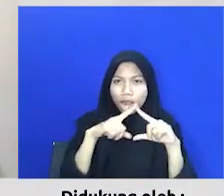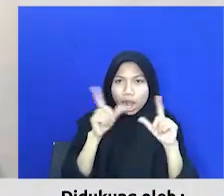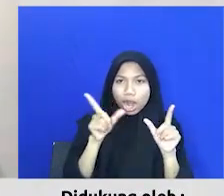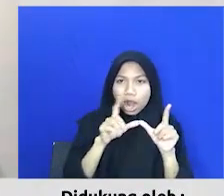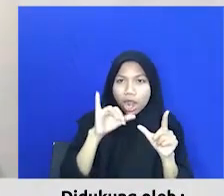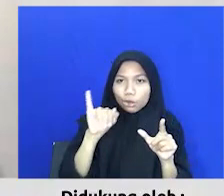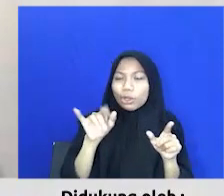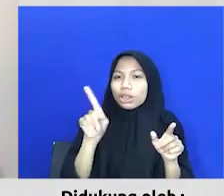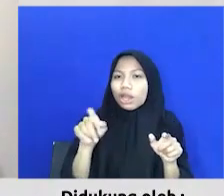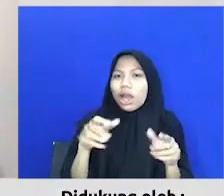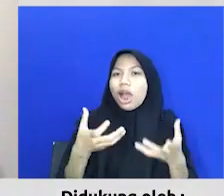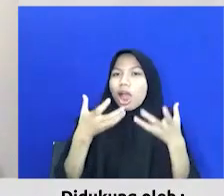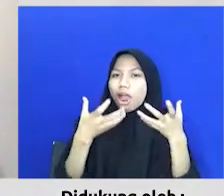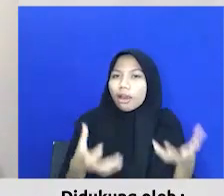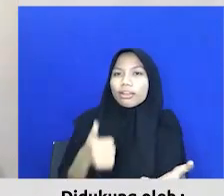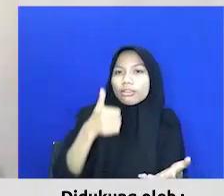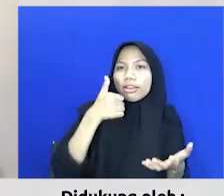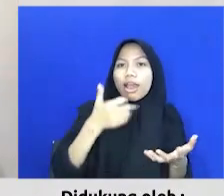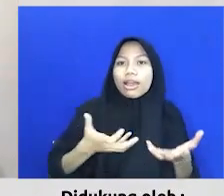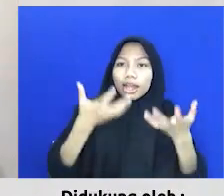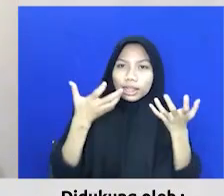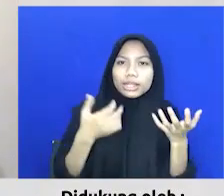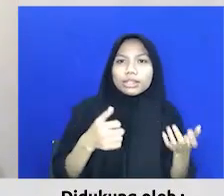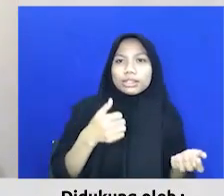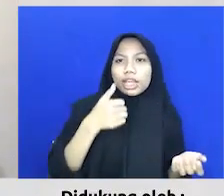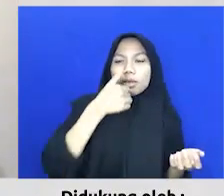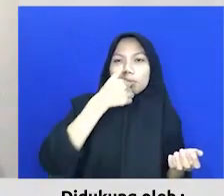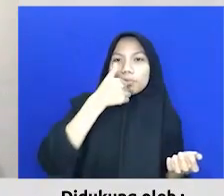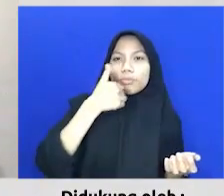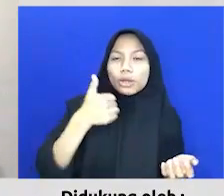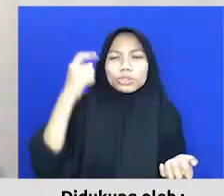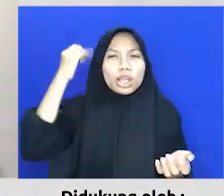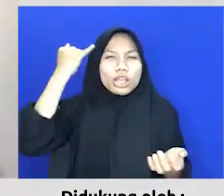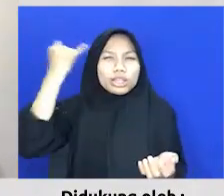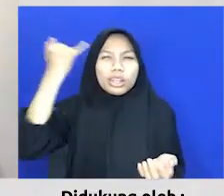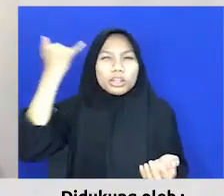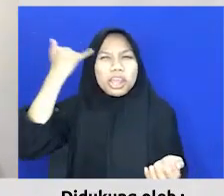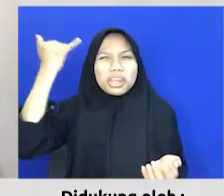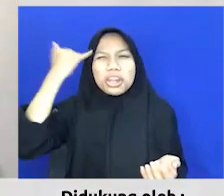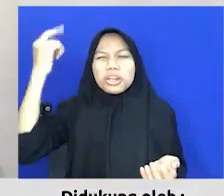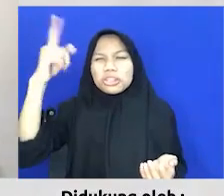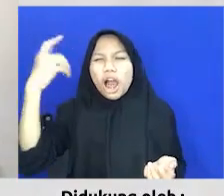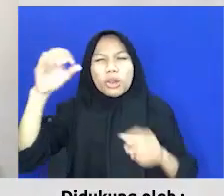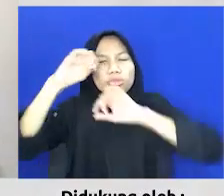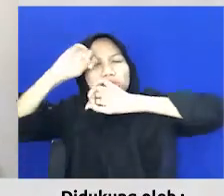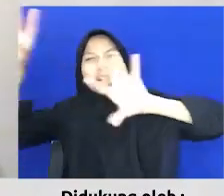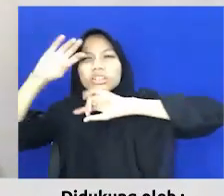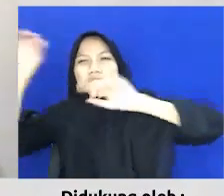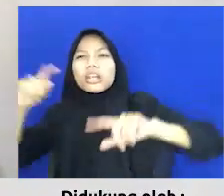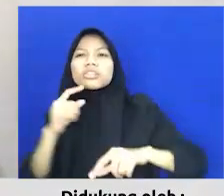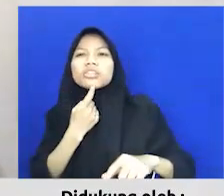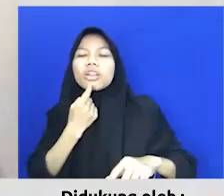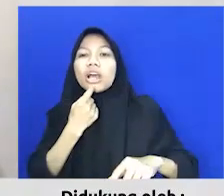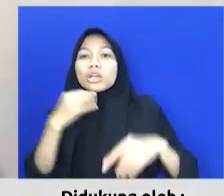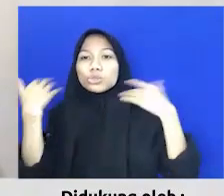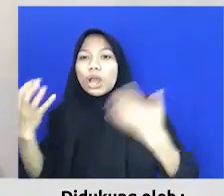Jadi bagaimana orang-orang ini bisa di satu saat bersenang-senang, di satu saat juga menghadapi dilema kayak karakter di Harimau